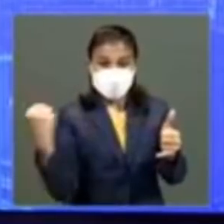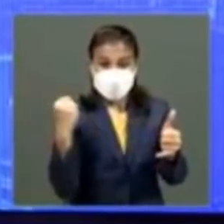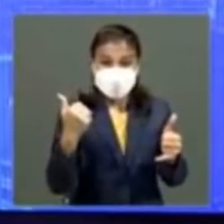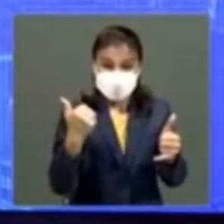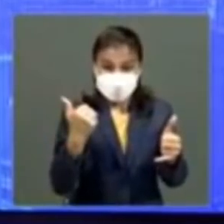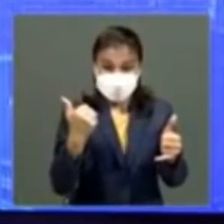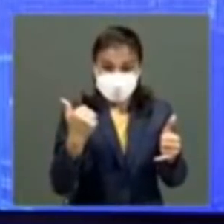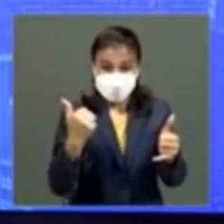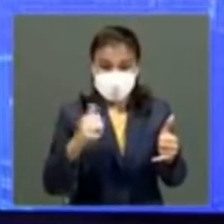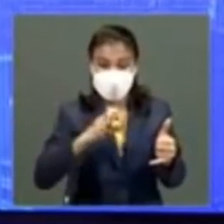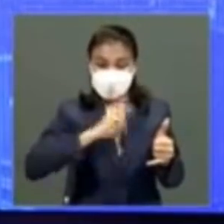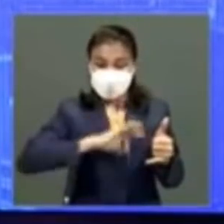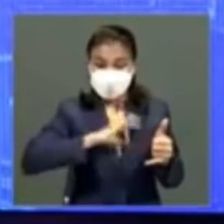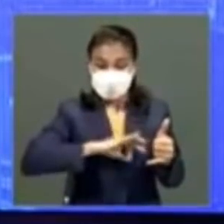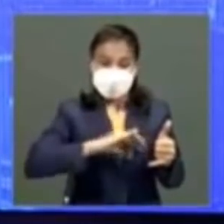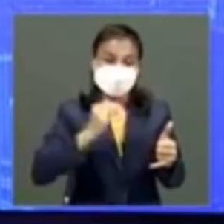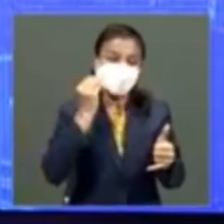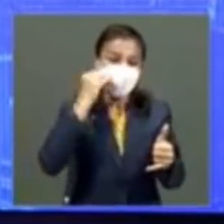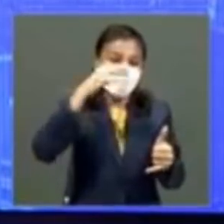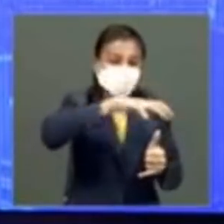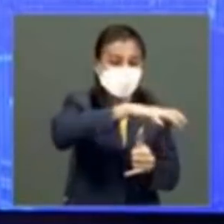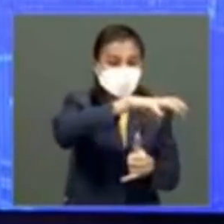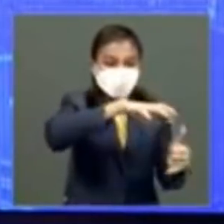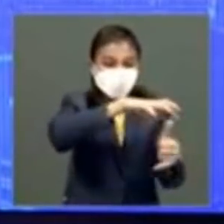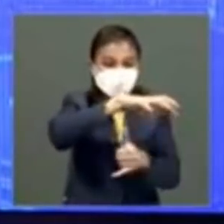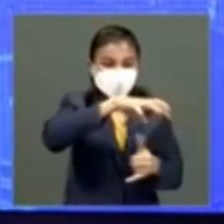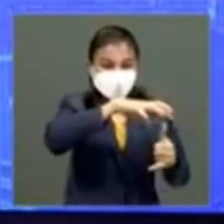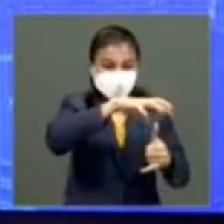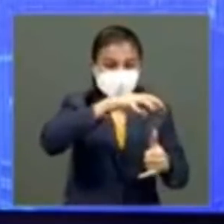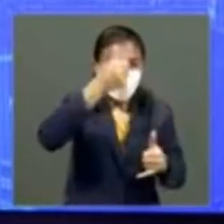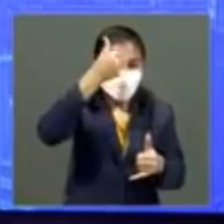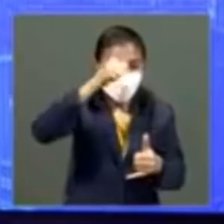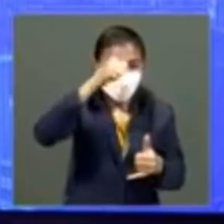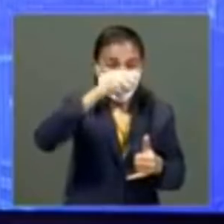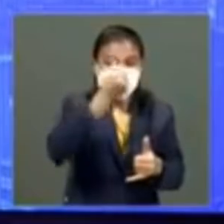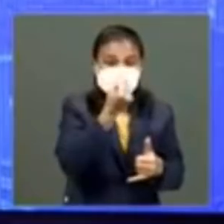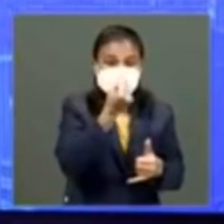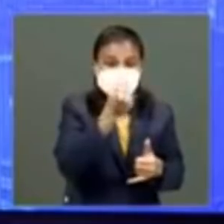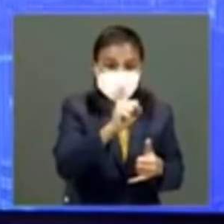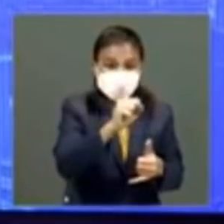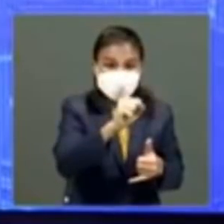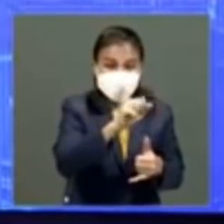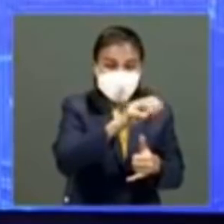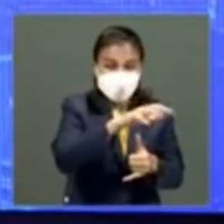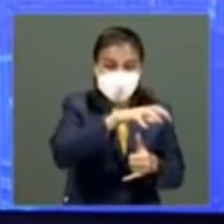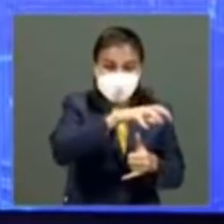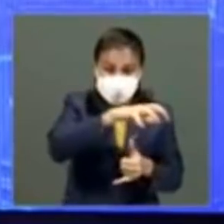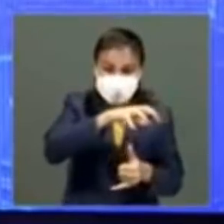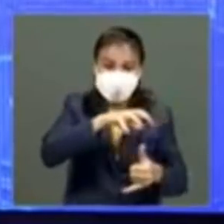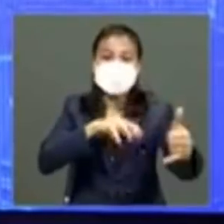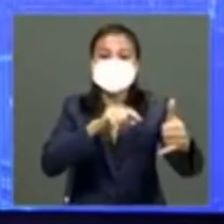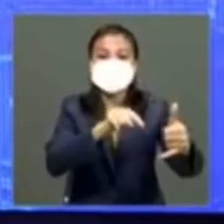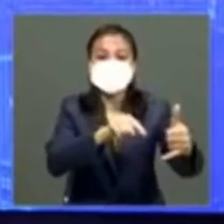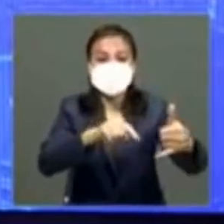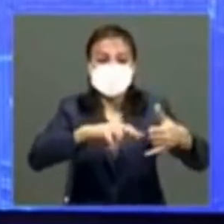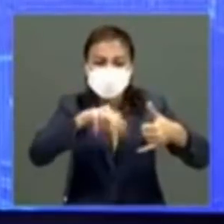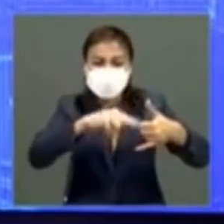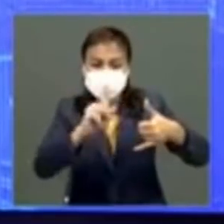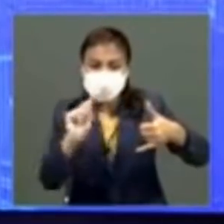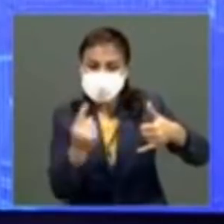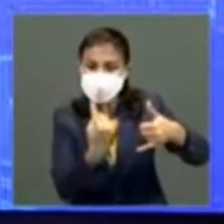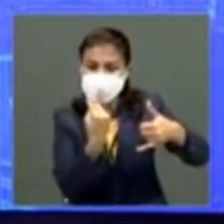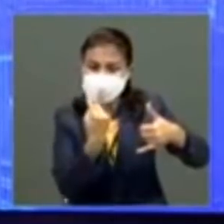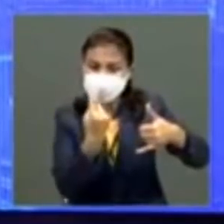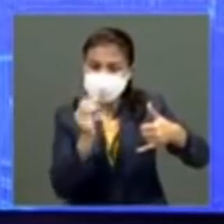กับตัวพบสิบวันแล้วยังไม่แสดงอาการจะได้รับการปล่อยตัวออกจากสถานพยาบาลซึ่งไม่จำเป็นจะต้องตรวจหา